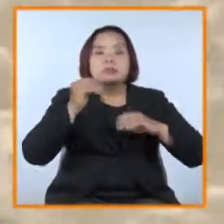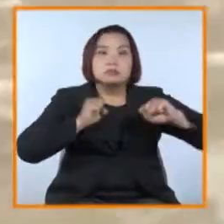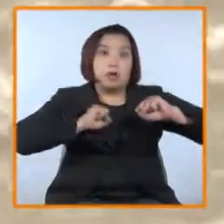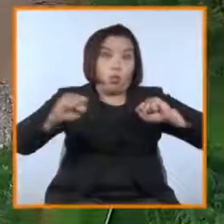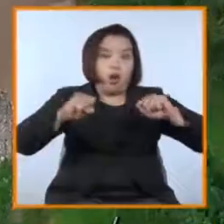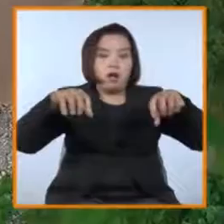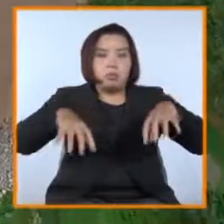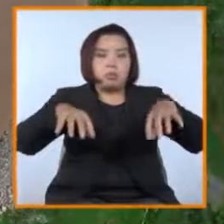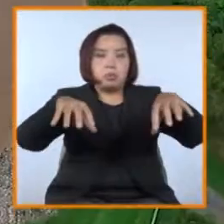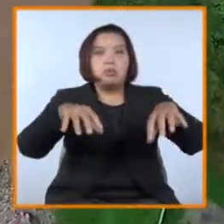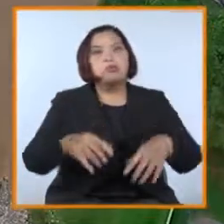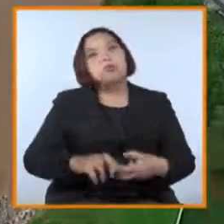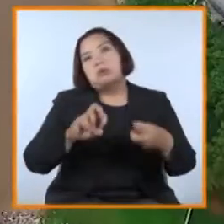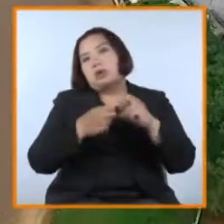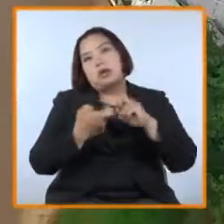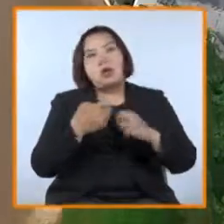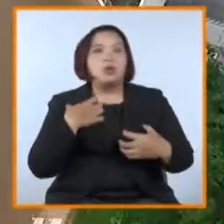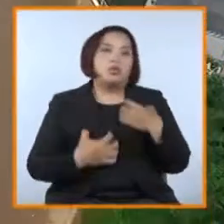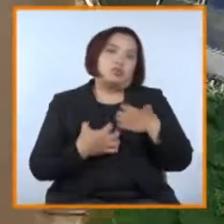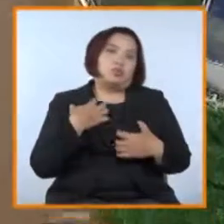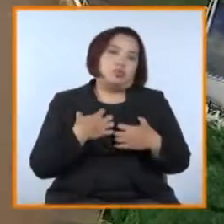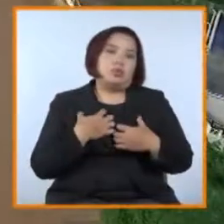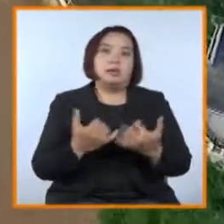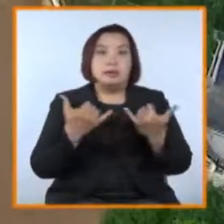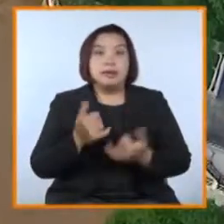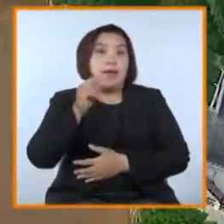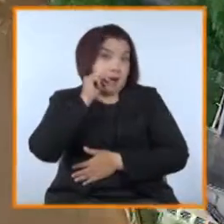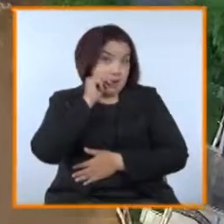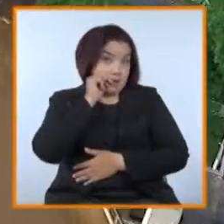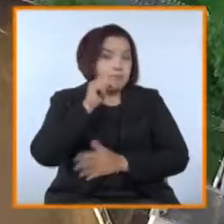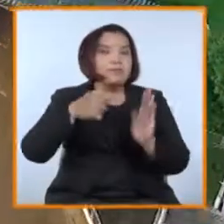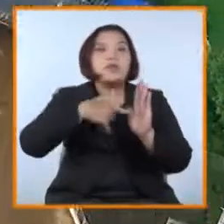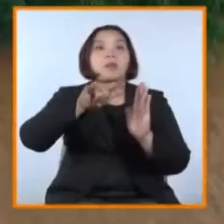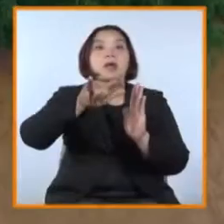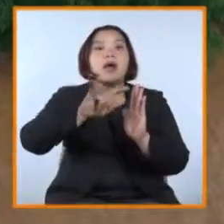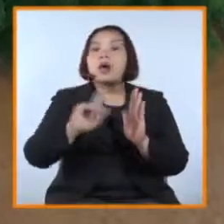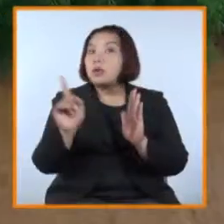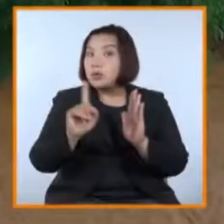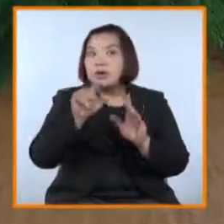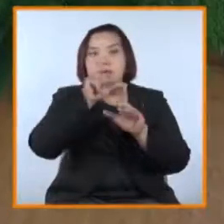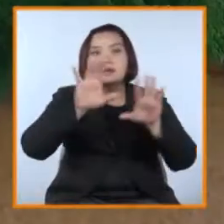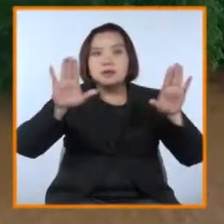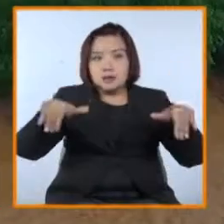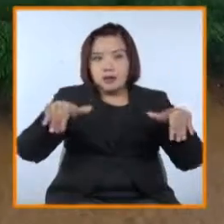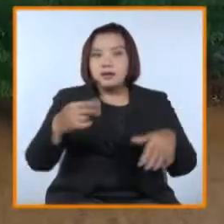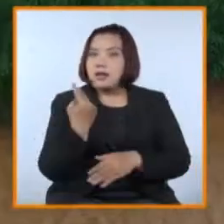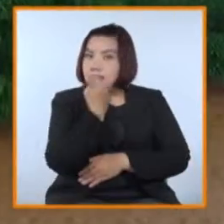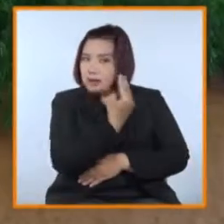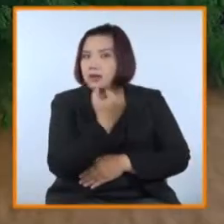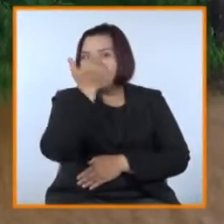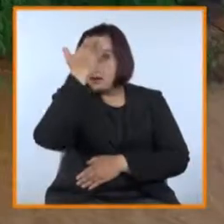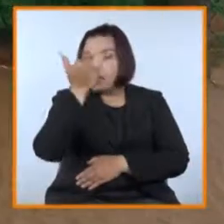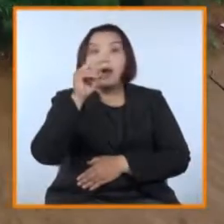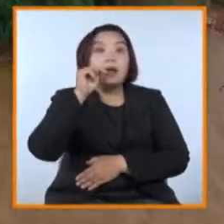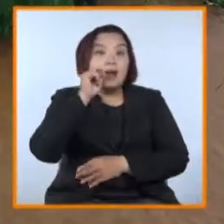ค่ะ ไปต่อกันที่สถานการณ์เขื่อนเจ้าพระยานะคะที่ตำบลบางหลวงอำเภอสัพพยาจังหวัดชัยนาทยังคงอัตราการระบายน้